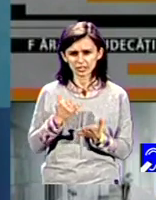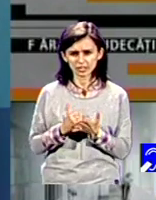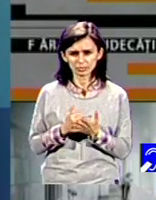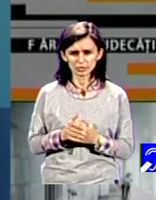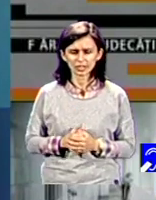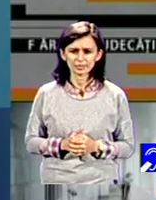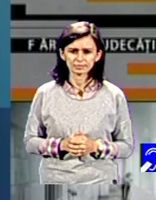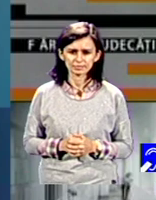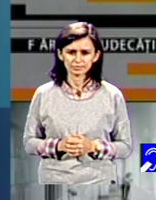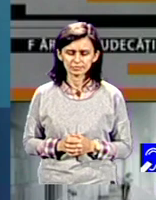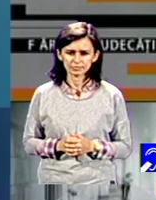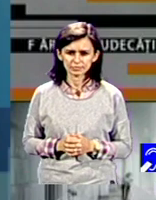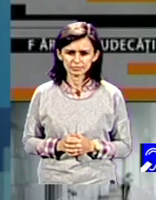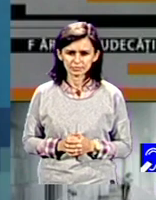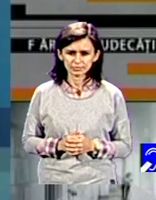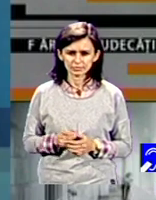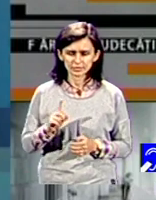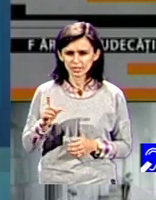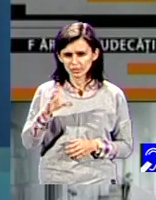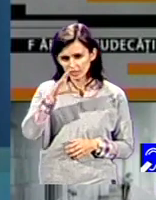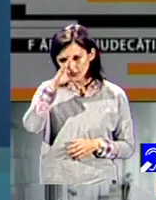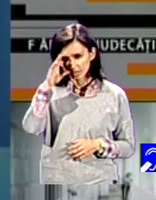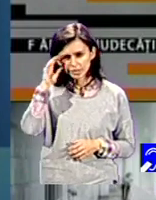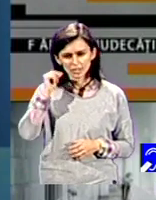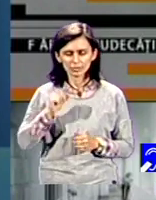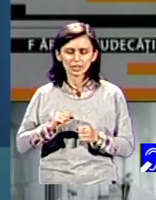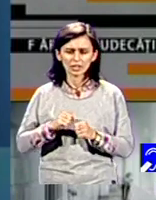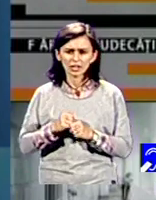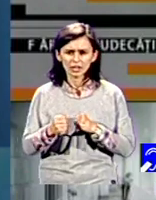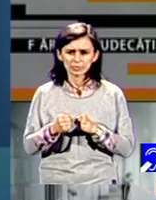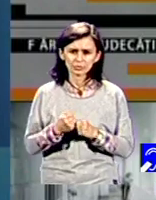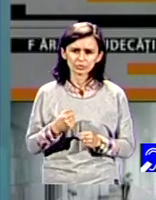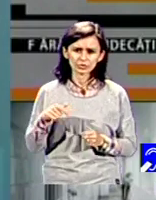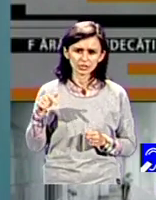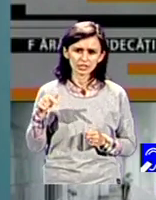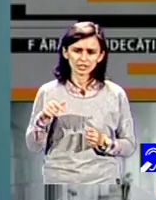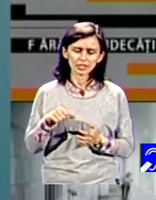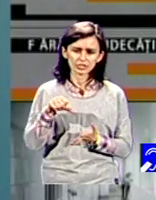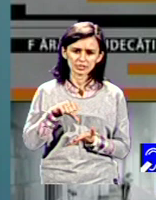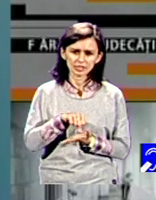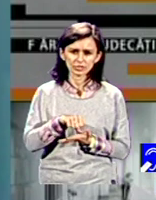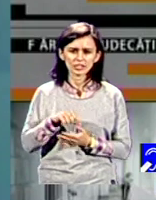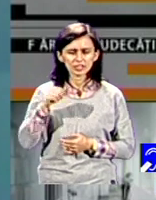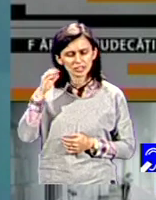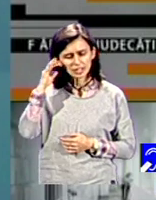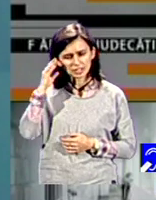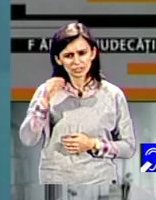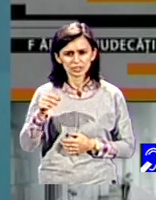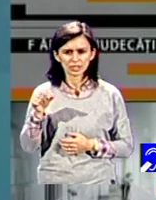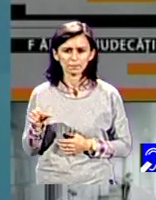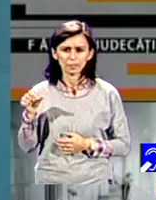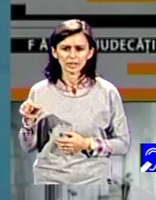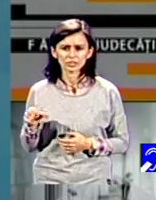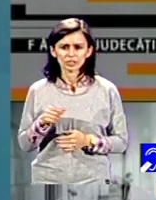îmi Delia și violența abuzurile din aceste centre de de ten griji rea persoanelor cu